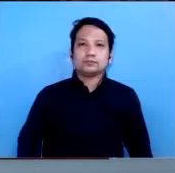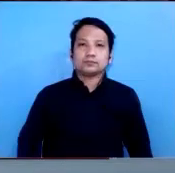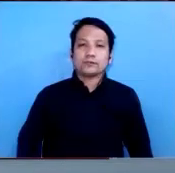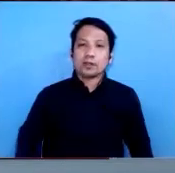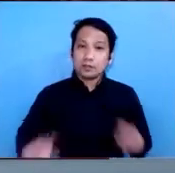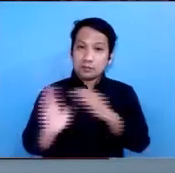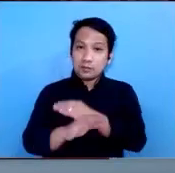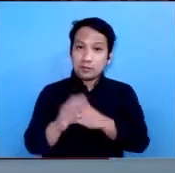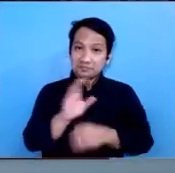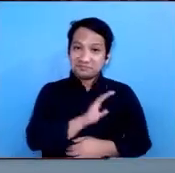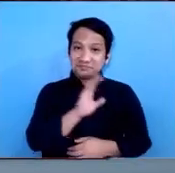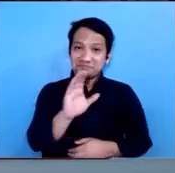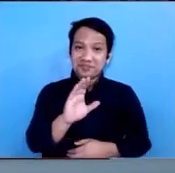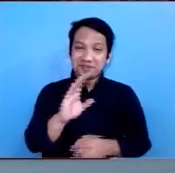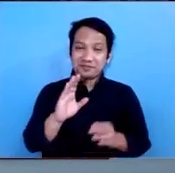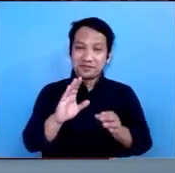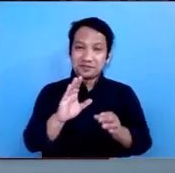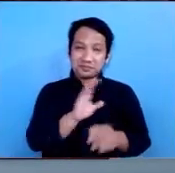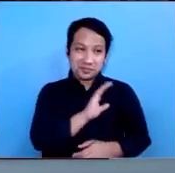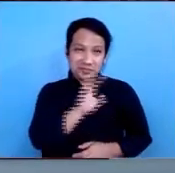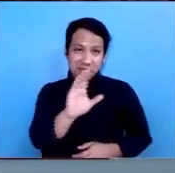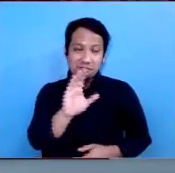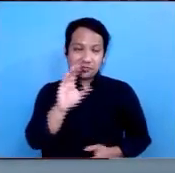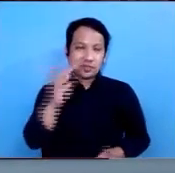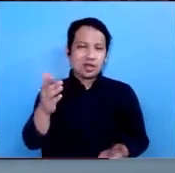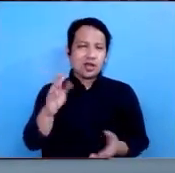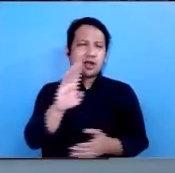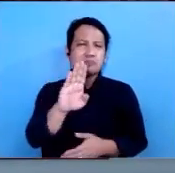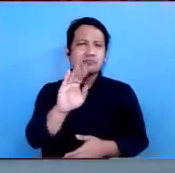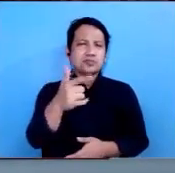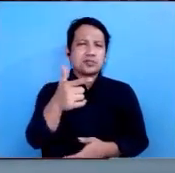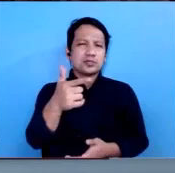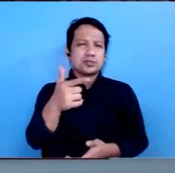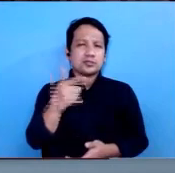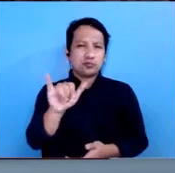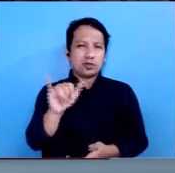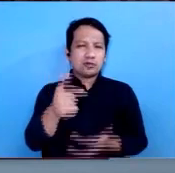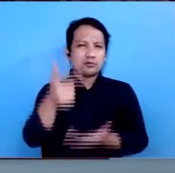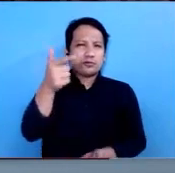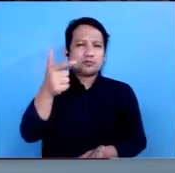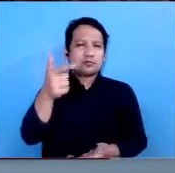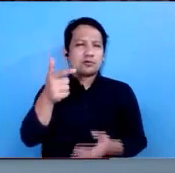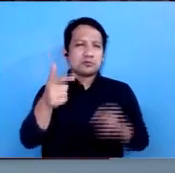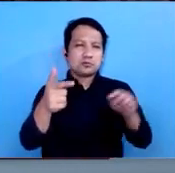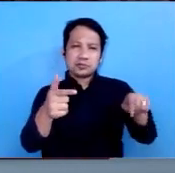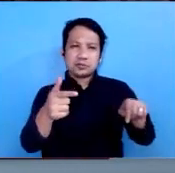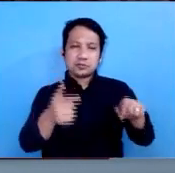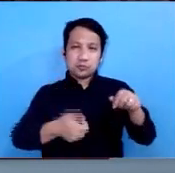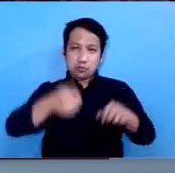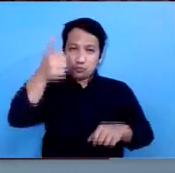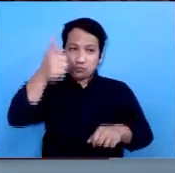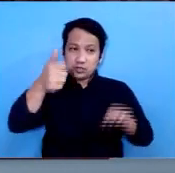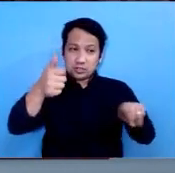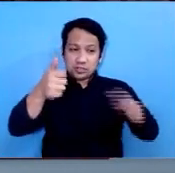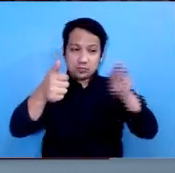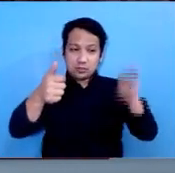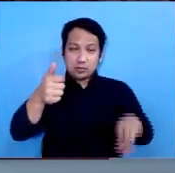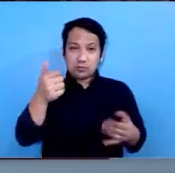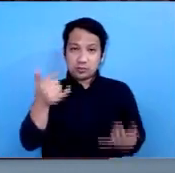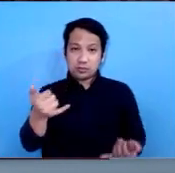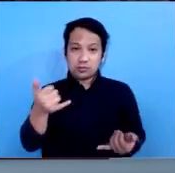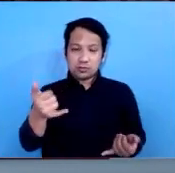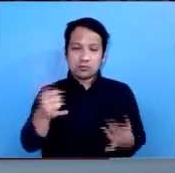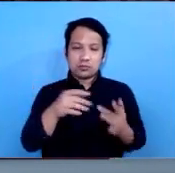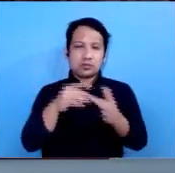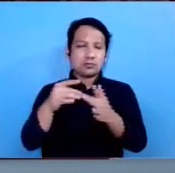Back-to-back champion ng PBA Governors Cup ang Barangay Ginebra matapos silang pataubin ng Meralco Bolts ngayong gabi. Extra special